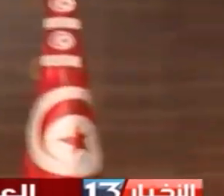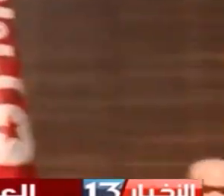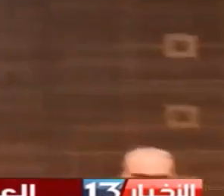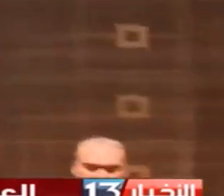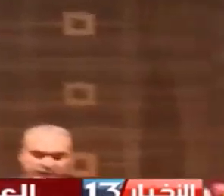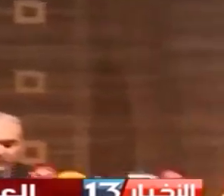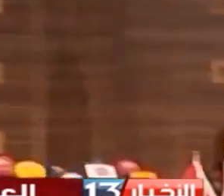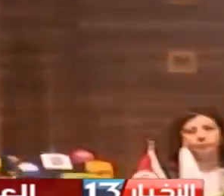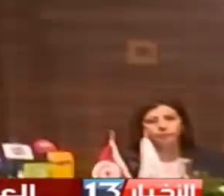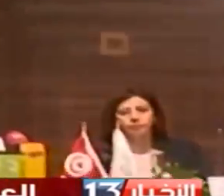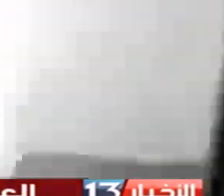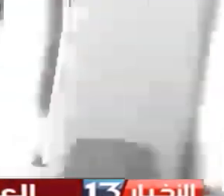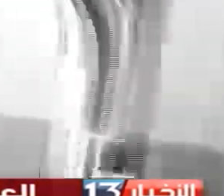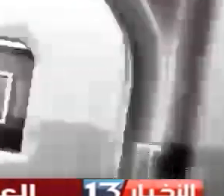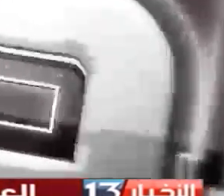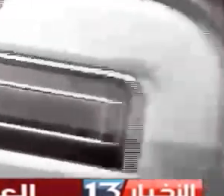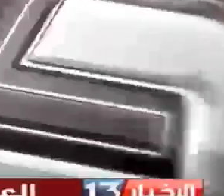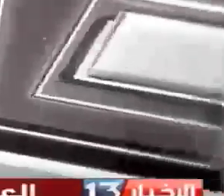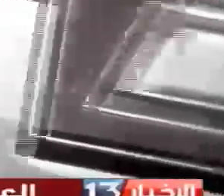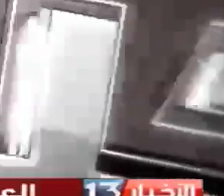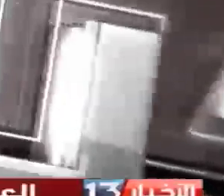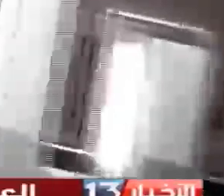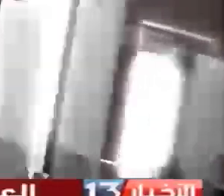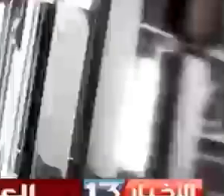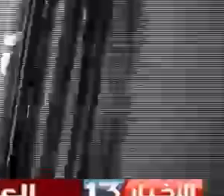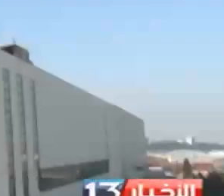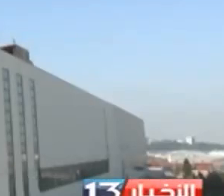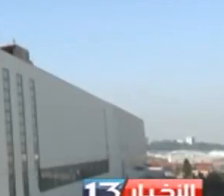مرتبطه في الحل وفي المساء